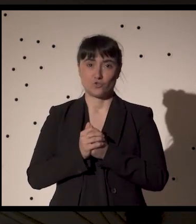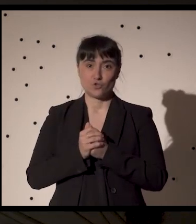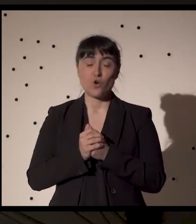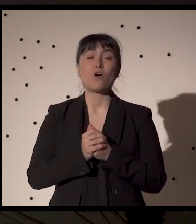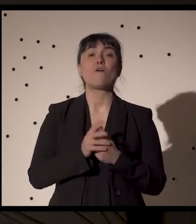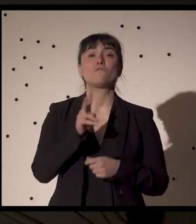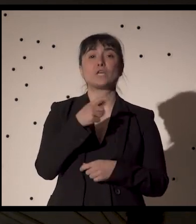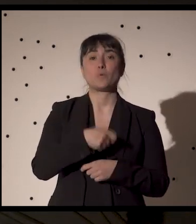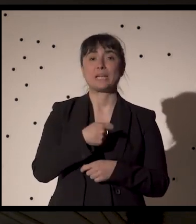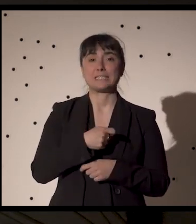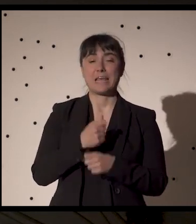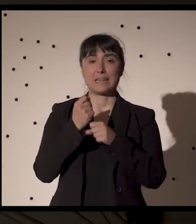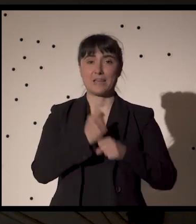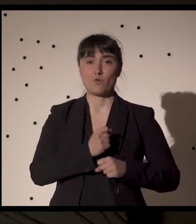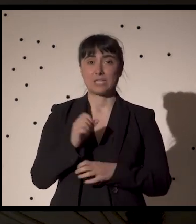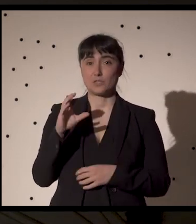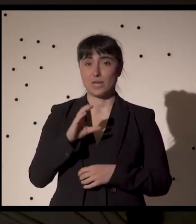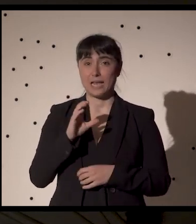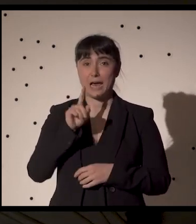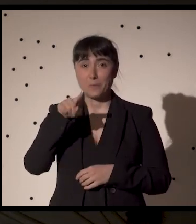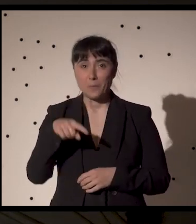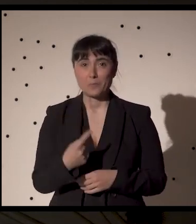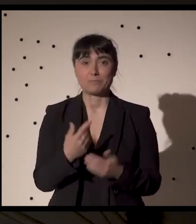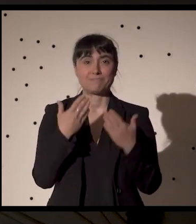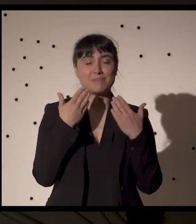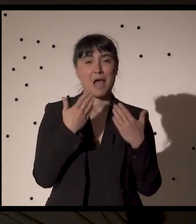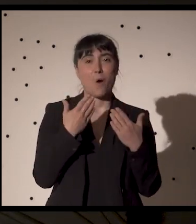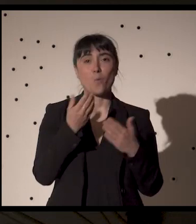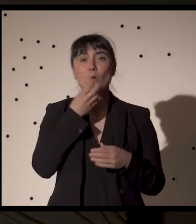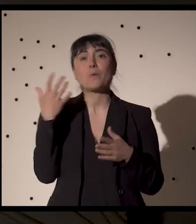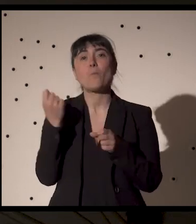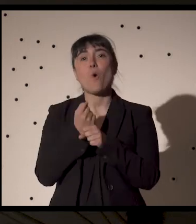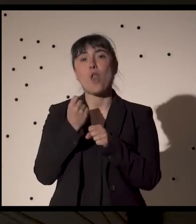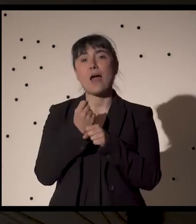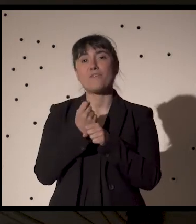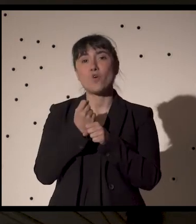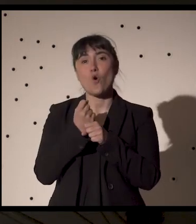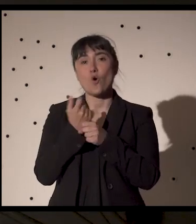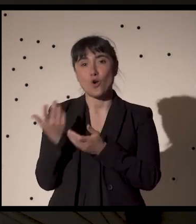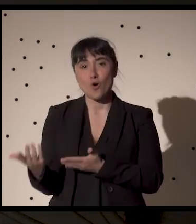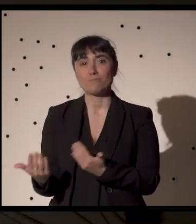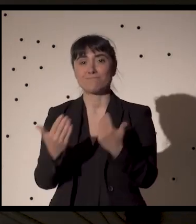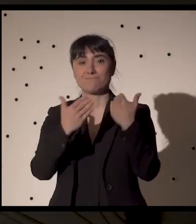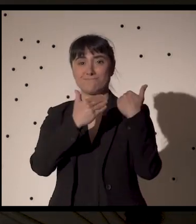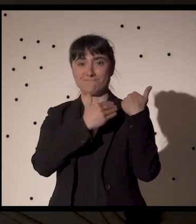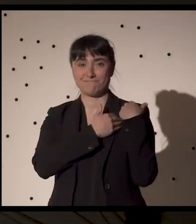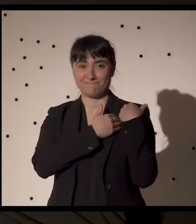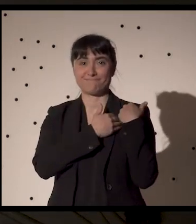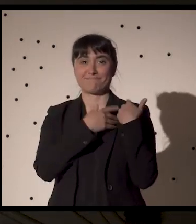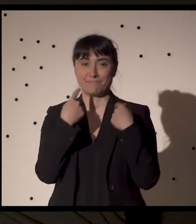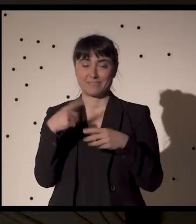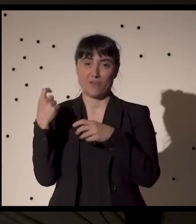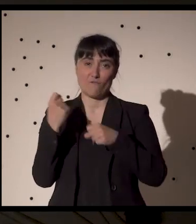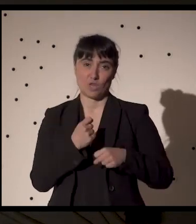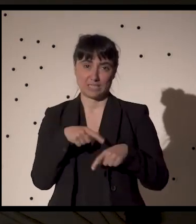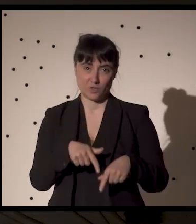fondazione Cariplo alla quale pure rinnoviamo gli auguri di buon lavoro nel suo incarico in fondazione